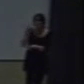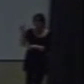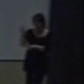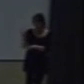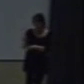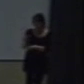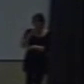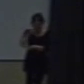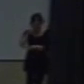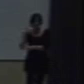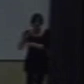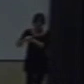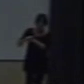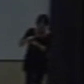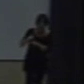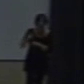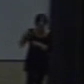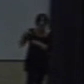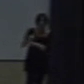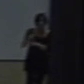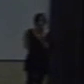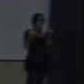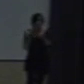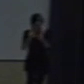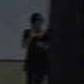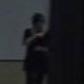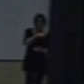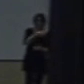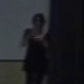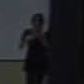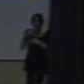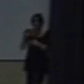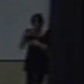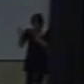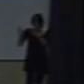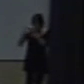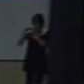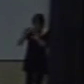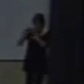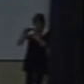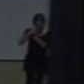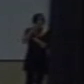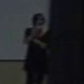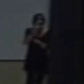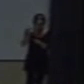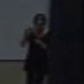els francesos havien atacat un vehicle militar a Líbia, doncs clar, la gent que estava mirant el seu mòbil o que estava mirant el seu ordinador mirant la tele perquè era un dissabte a la tarda a l'hora del futbol o així, doncs